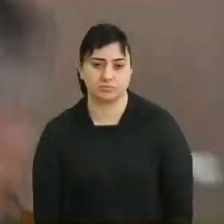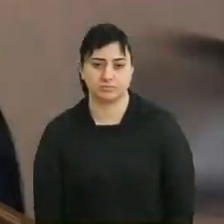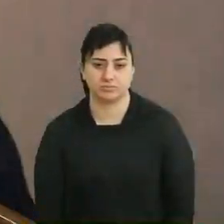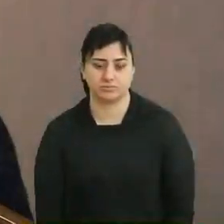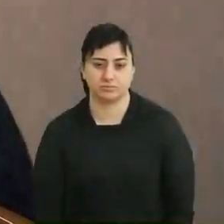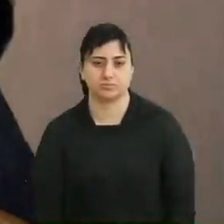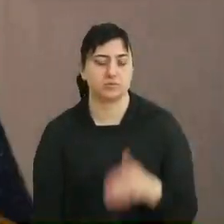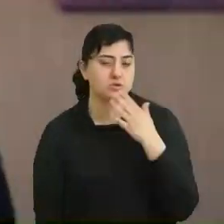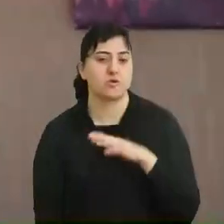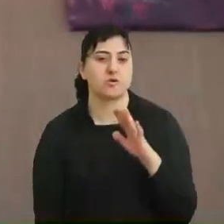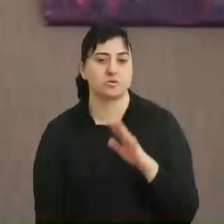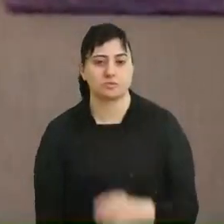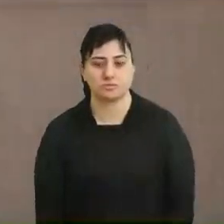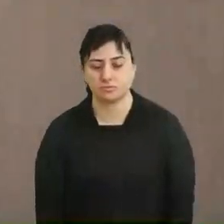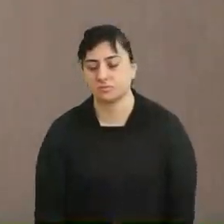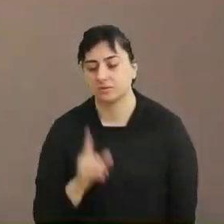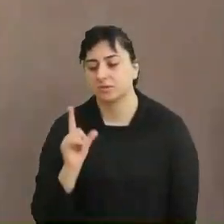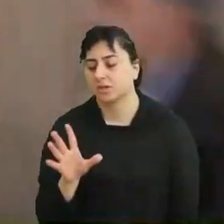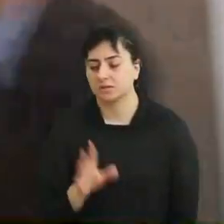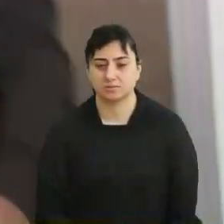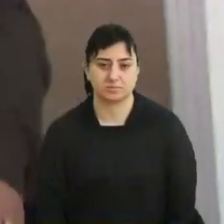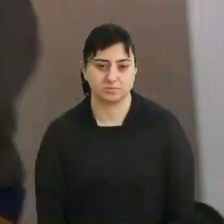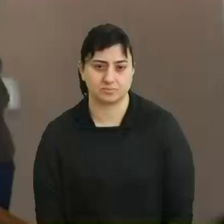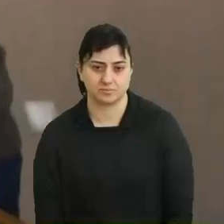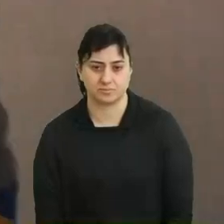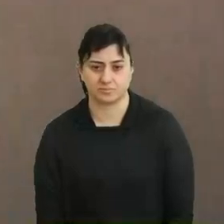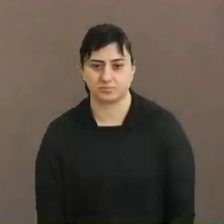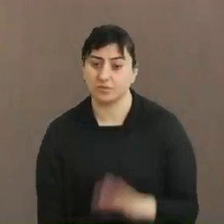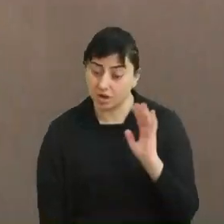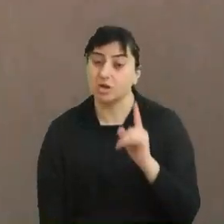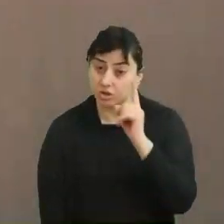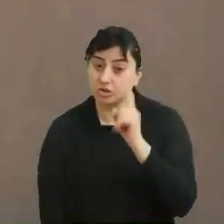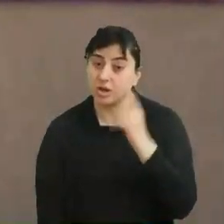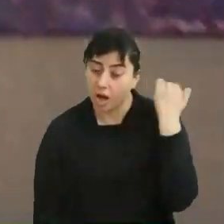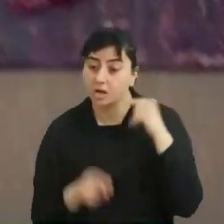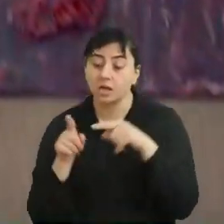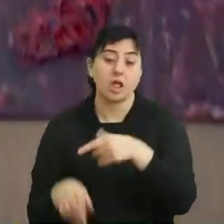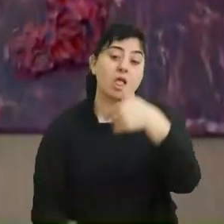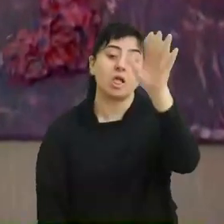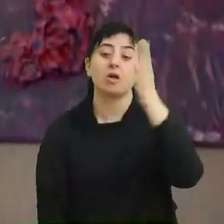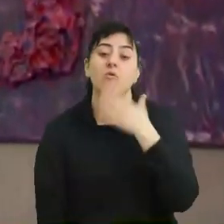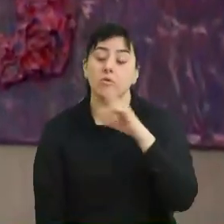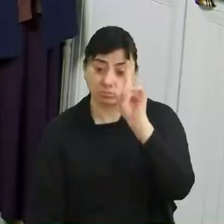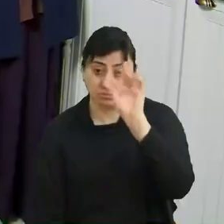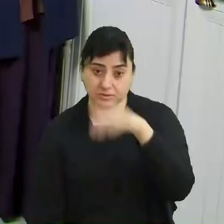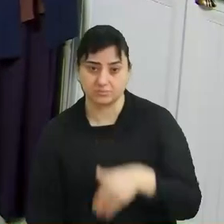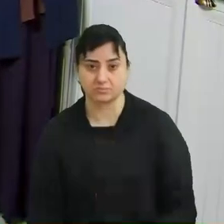Bir dakika öyle yok. Yanlış söyle. Ne demek öyle bari Mehmet? Olur mu öyle? Dediğine koyup arkasından gitmek yok. Gel buraya